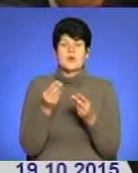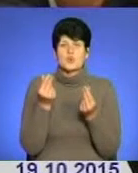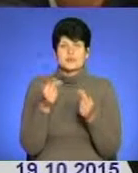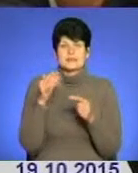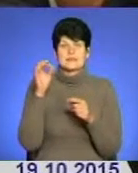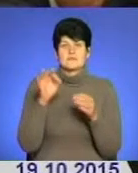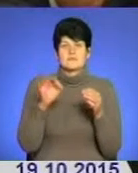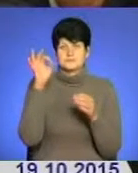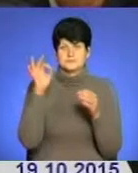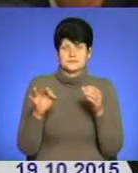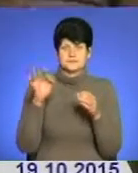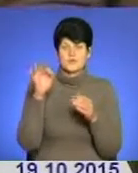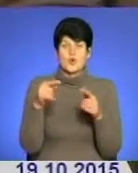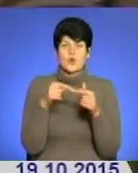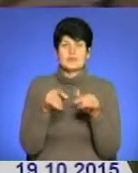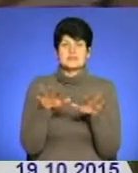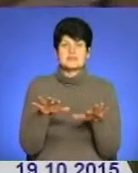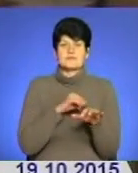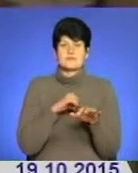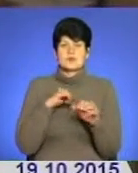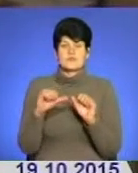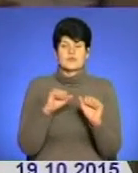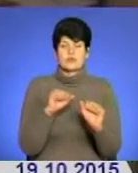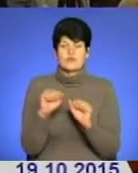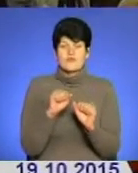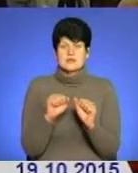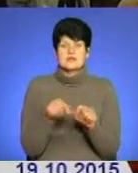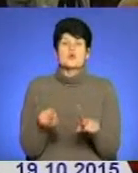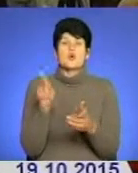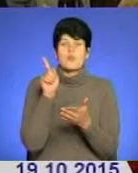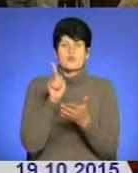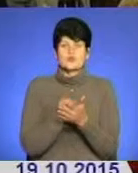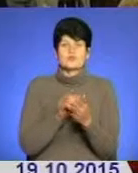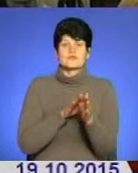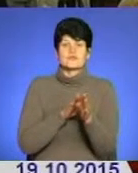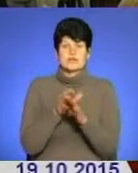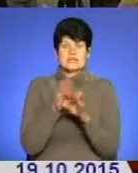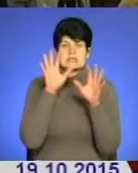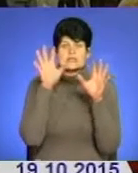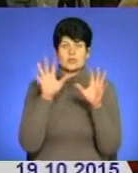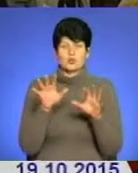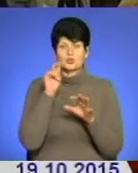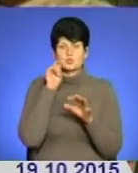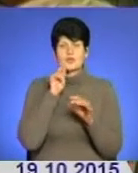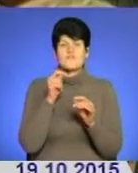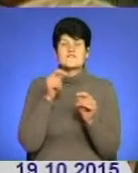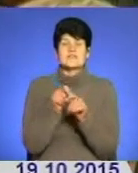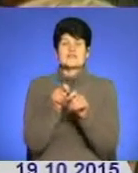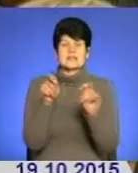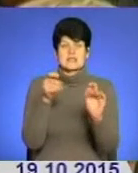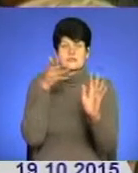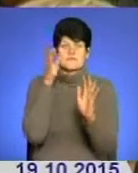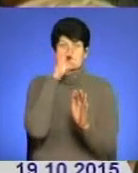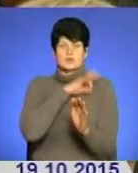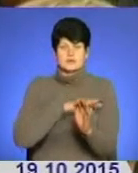депозитних рахунках органів місцевого самоврядування в установах банків та обов'язковість виконання закону України про відкритість використання